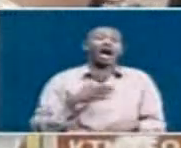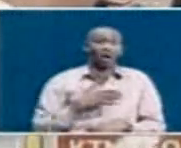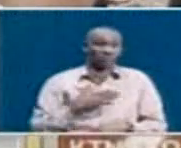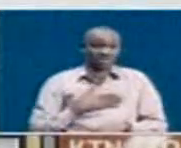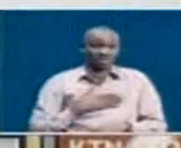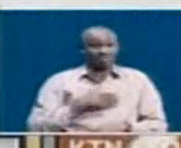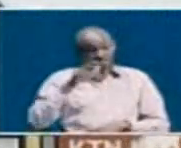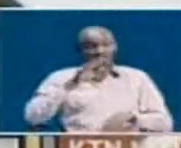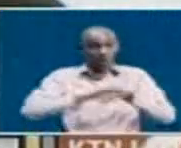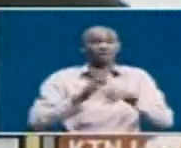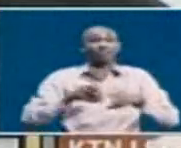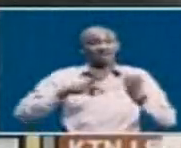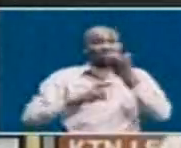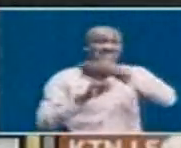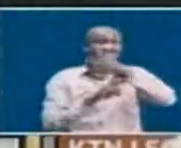kwa daraja tena.